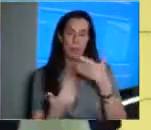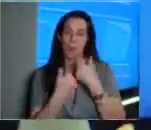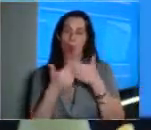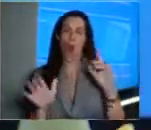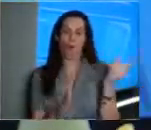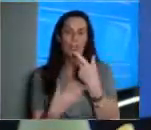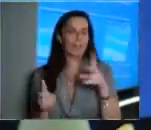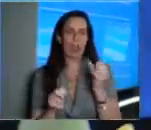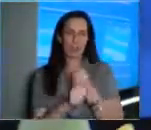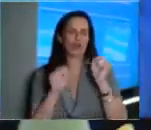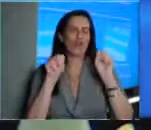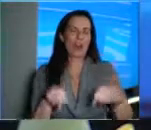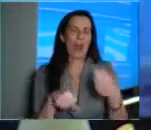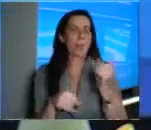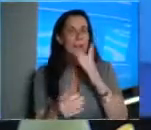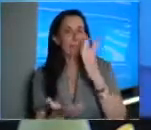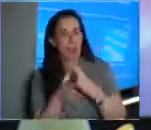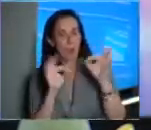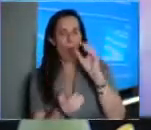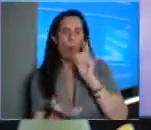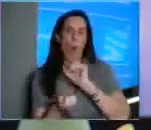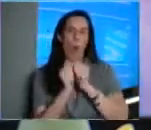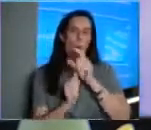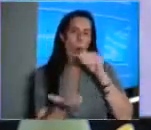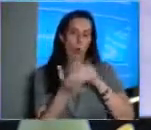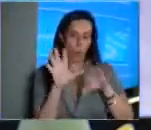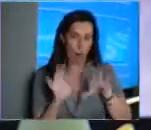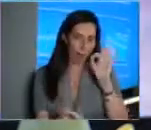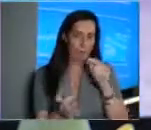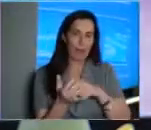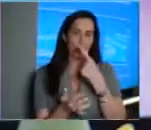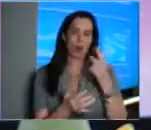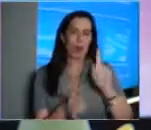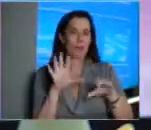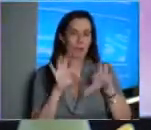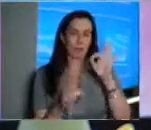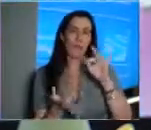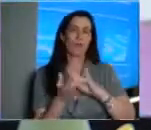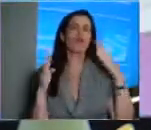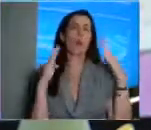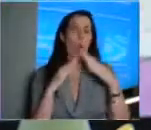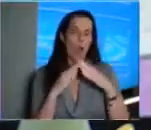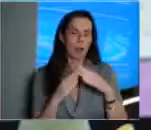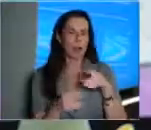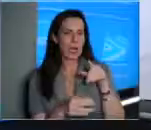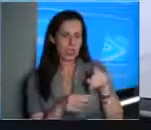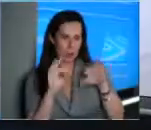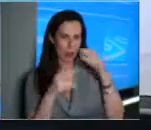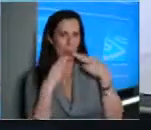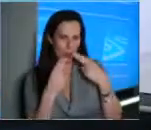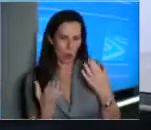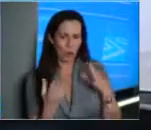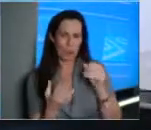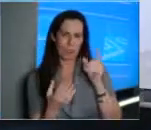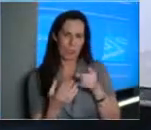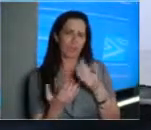אז לא היה אפשר לבקר את מי הצביע כבר ומי עוד לא הצביע, ולכן כל אחד חייב להצביע במקום מגוריו. ולזה כמו... גם מצאו פתרון במדינה, אם אתה